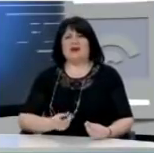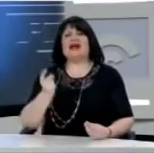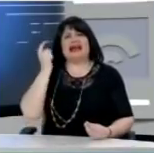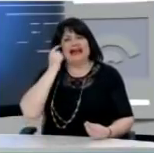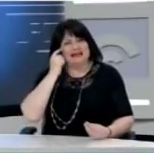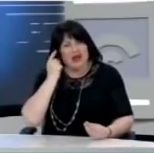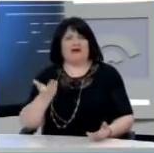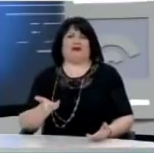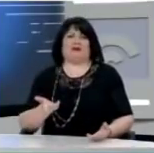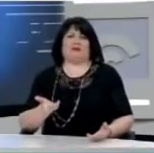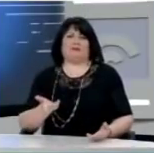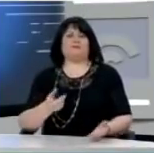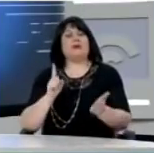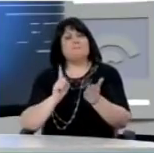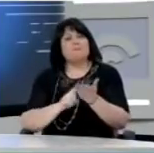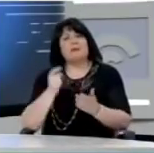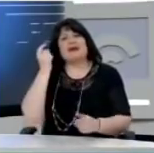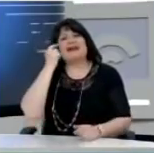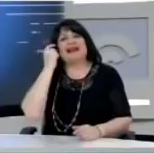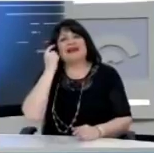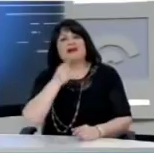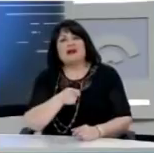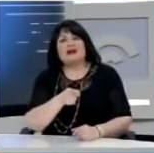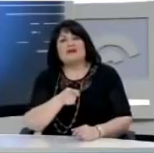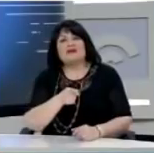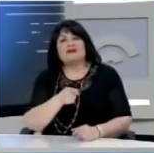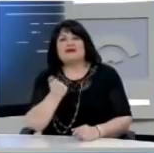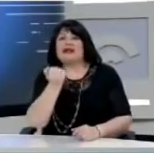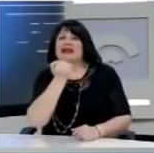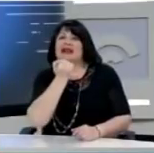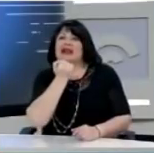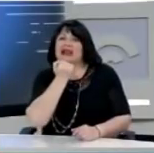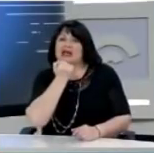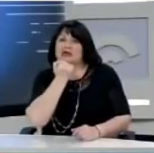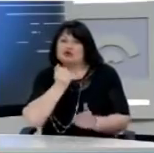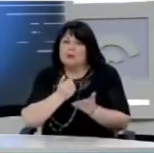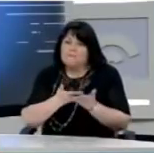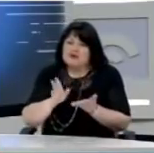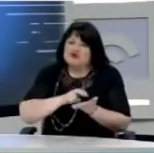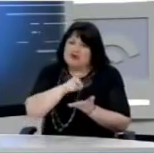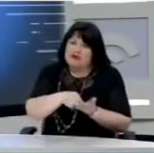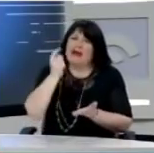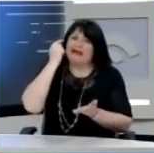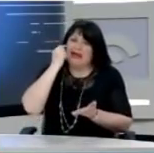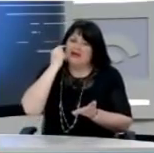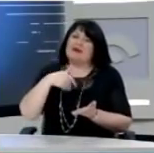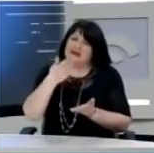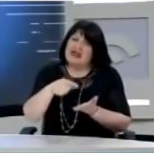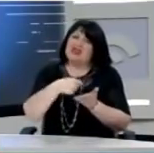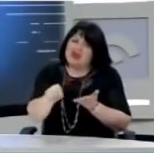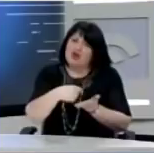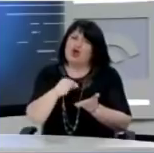καταλάβετε το αυτό, γιατί πρέπει να το κατανοήσετε. Η κατανόηση του σφάλματος είναι το μισό βήμα. Το άλλο μισό είναι να διορθωθείτε